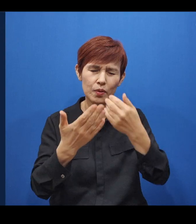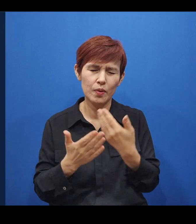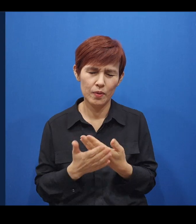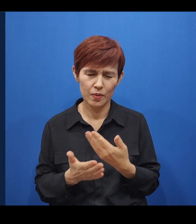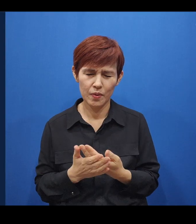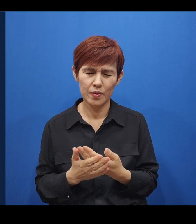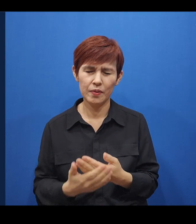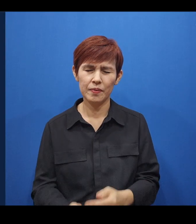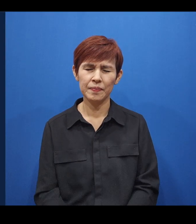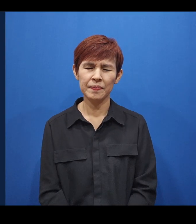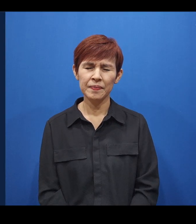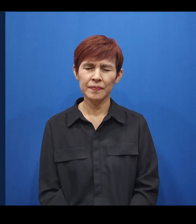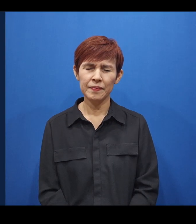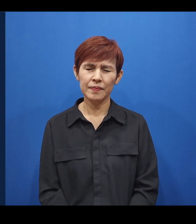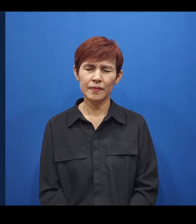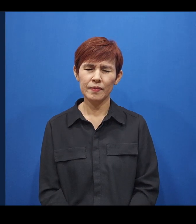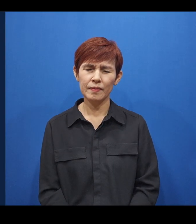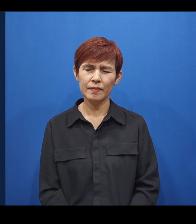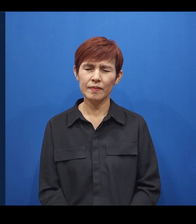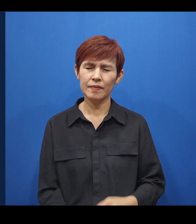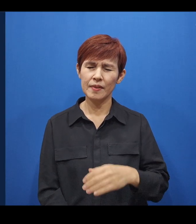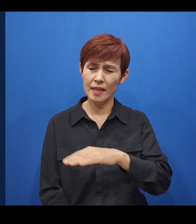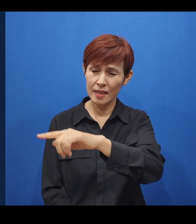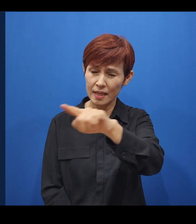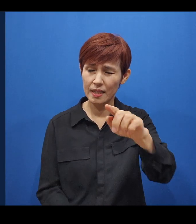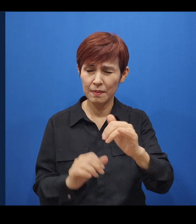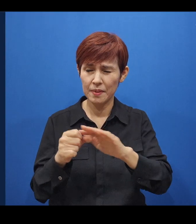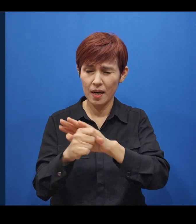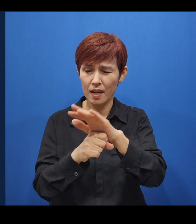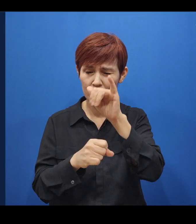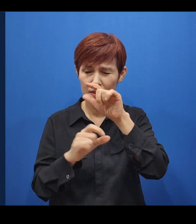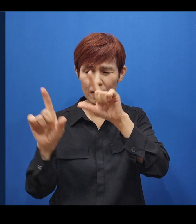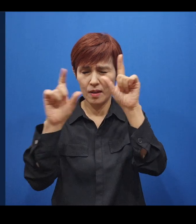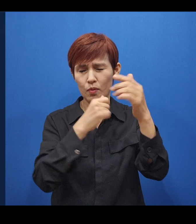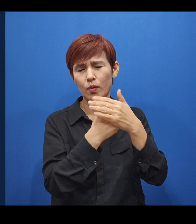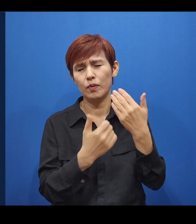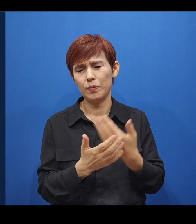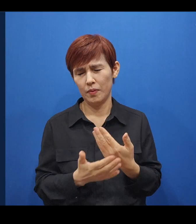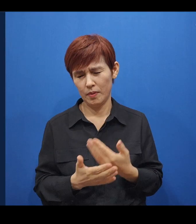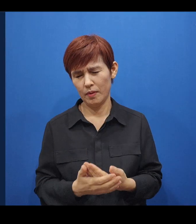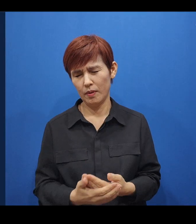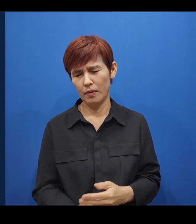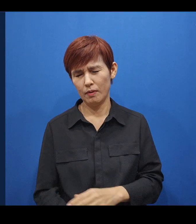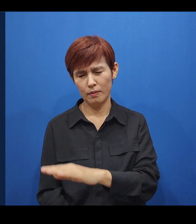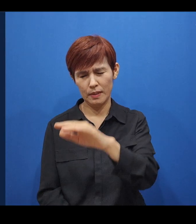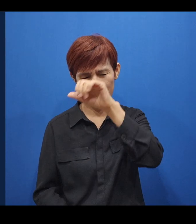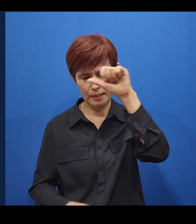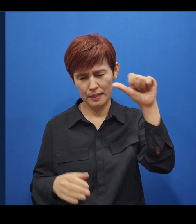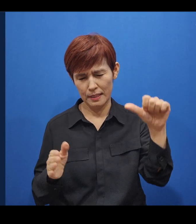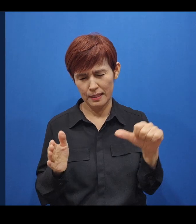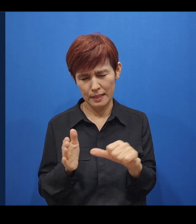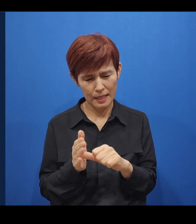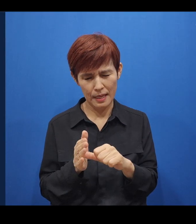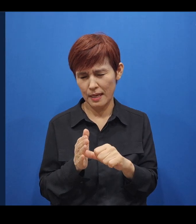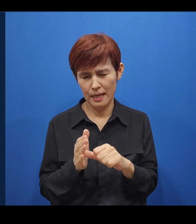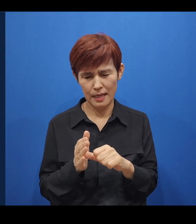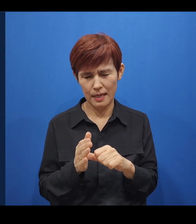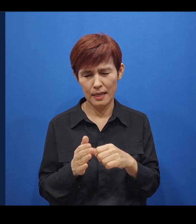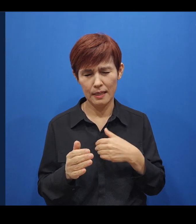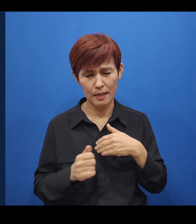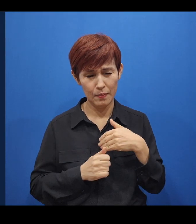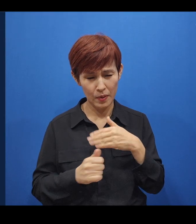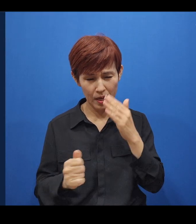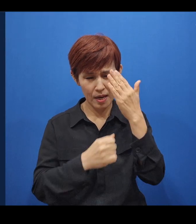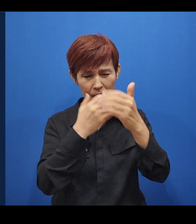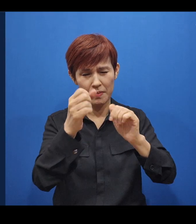나의 사람들을 사랑하며 살아갈 수 있게 날 도와주시옵소서. 이 구제불능의 인생을 여기까지 보내셔서